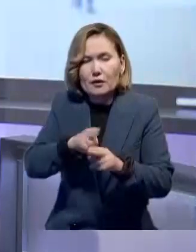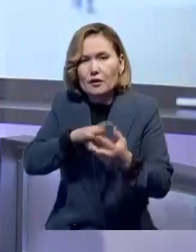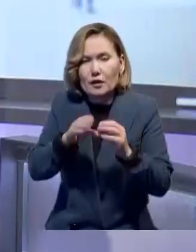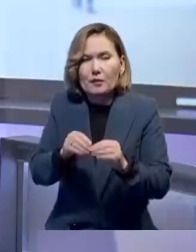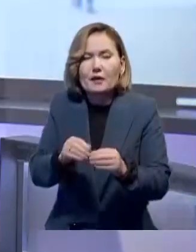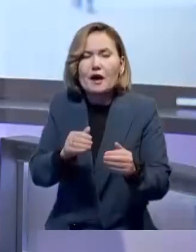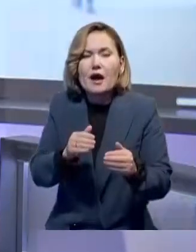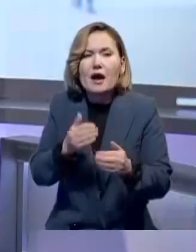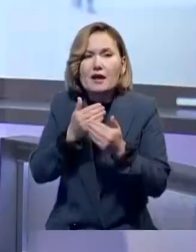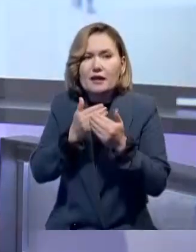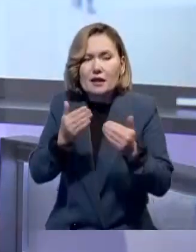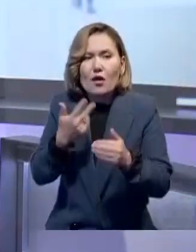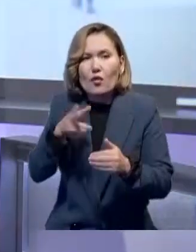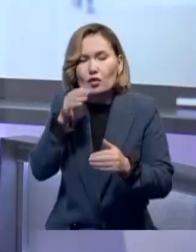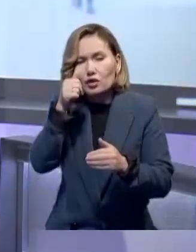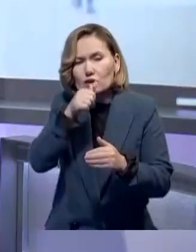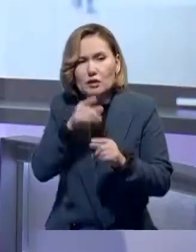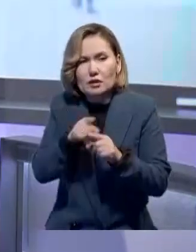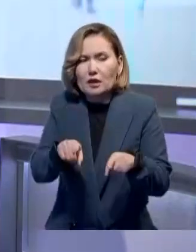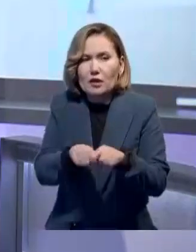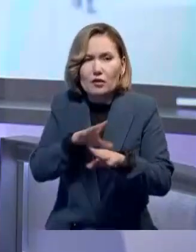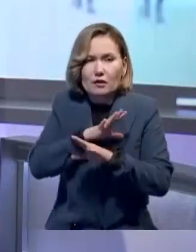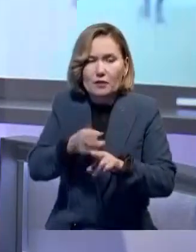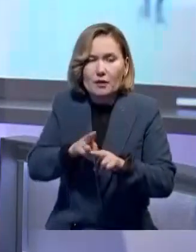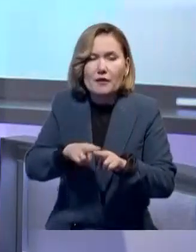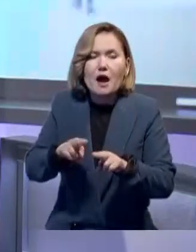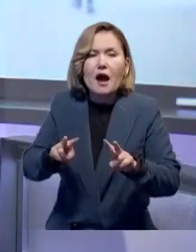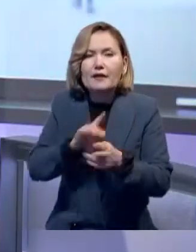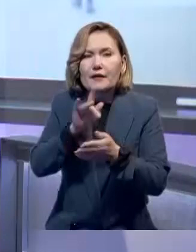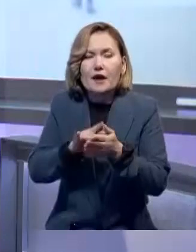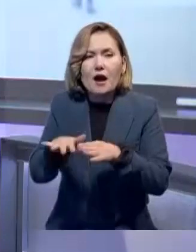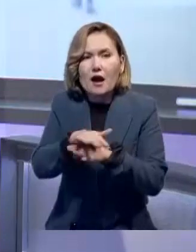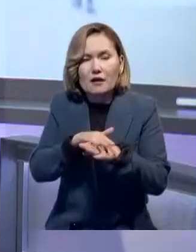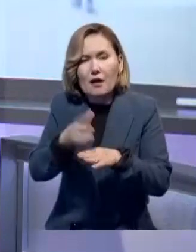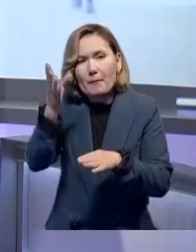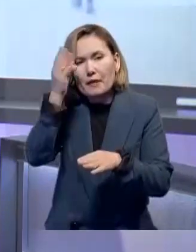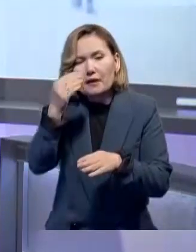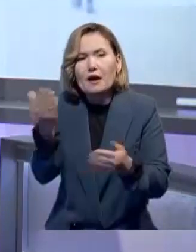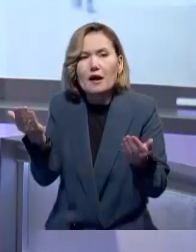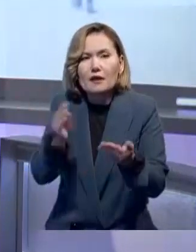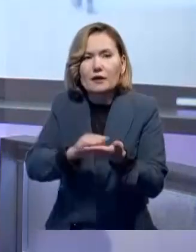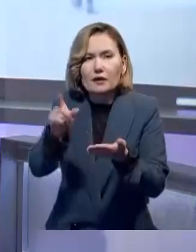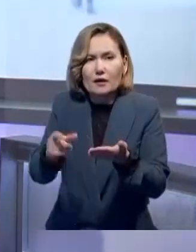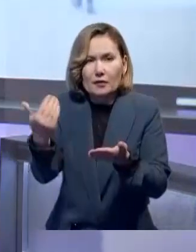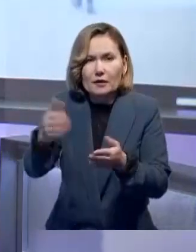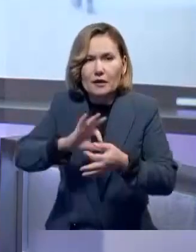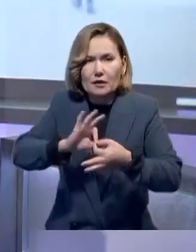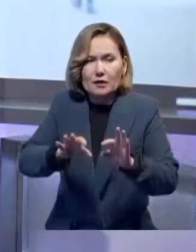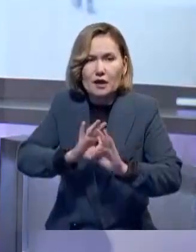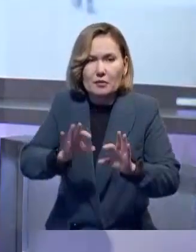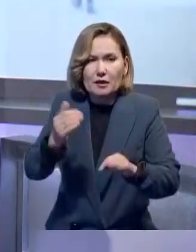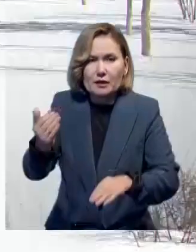кейінгі 30 жылда болмаған жағдай. Ал бұған астаналықтардың өздері не деп жатыр, алда қалай болады, әріптесім Бекзат Амановтан